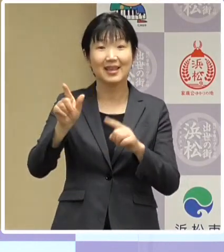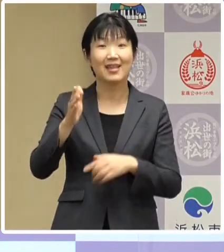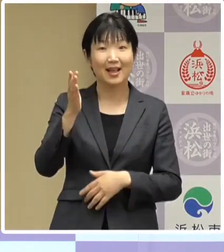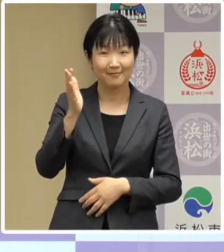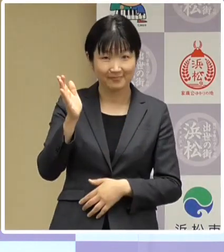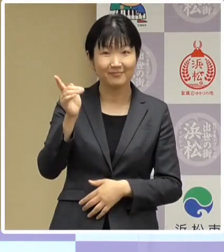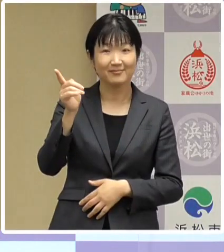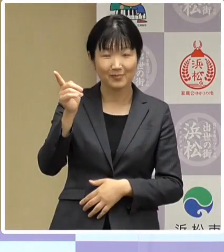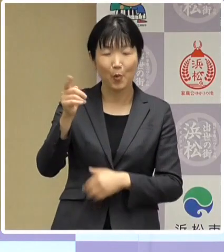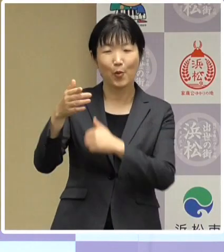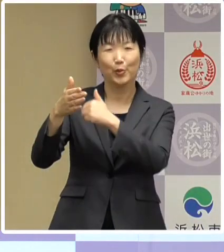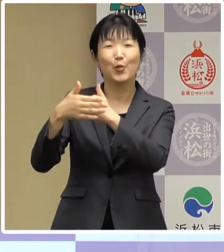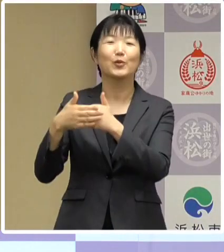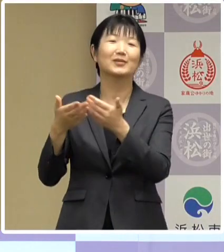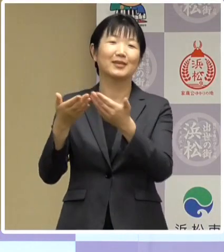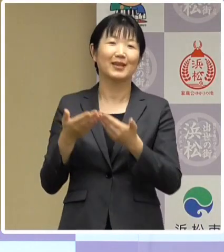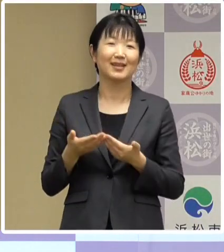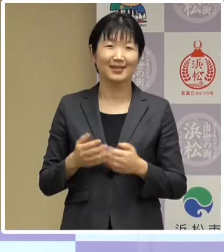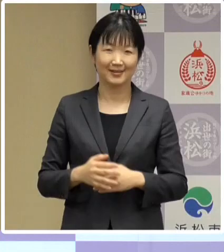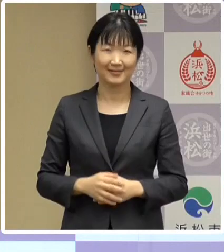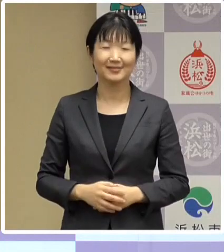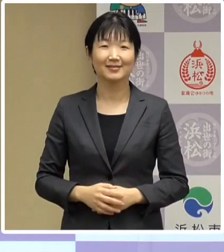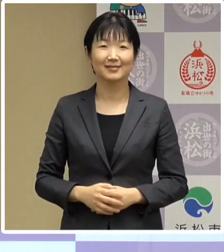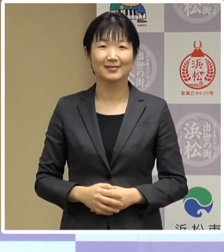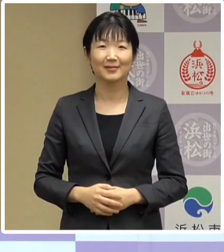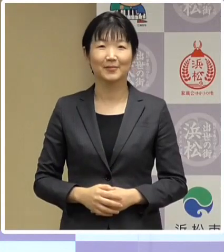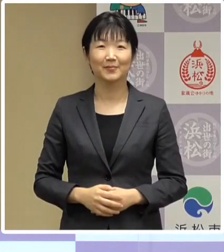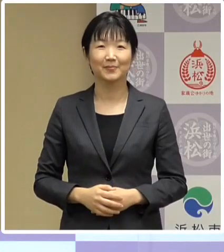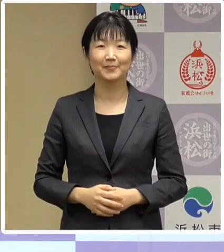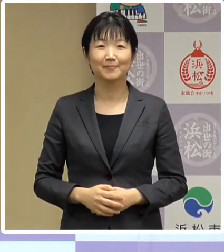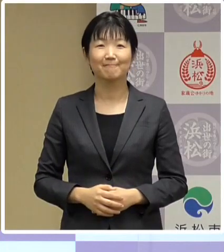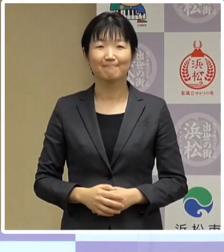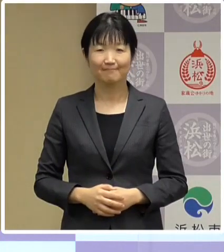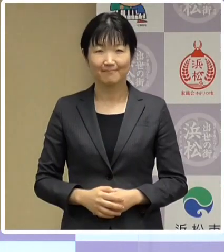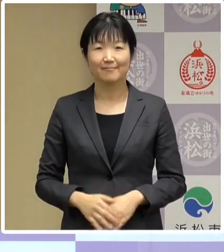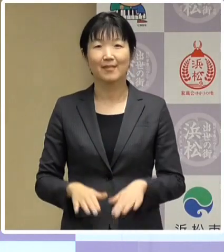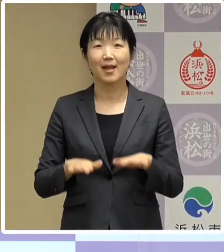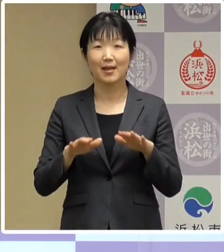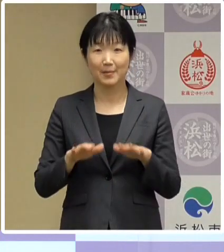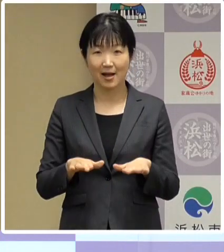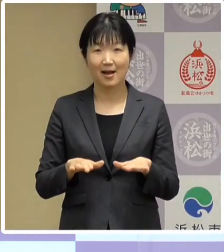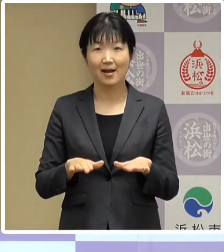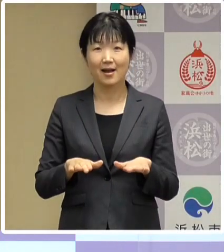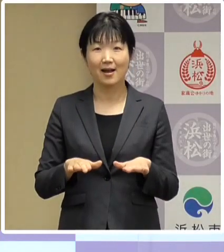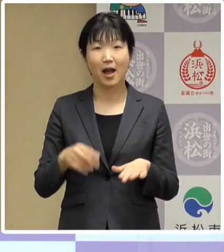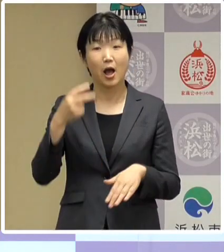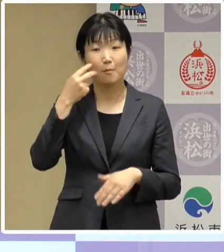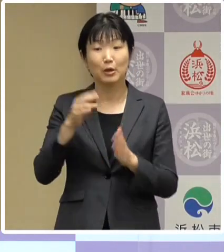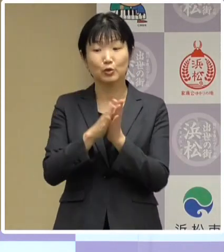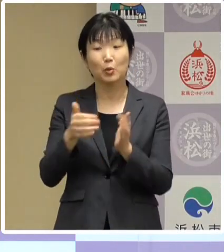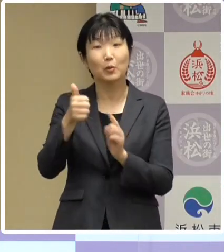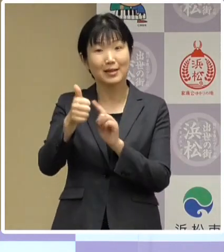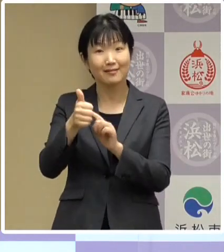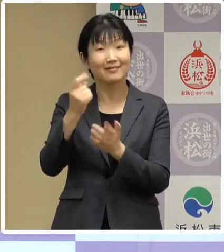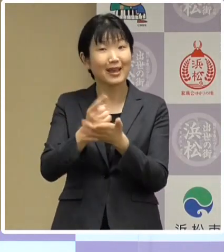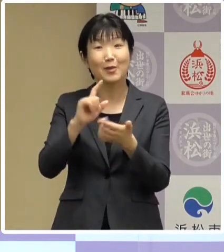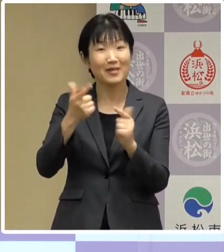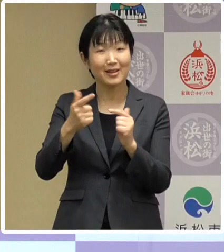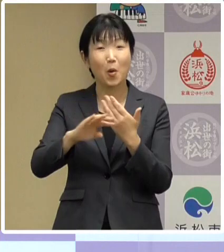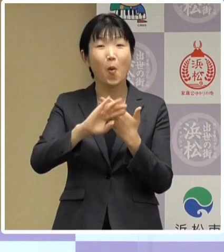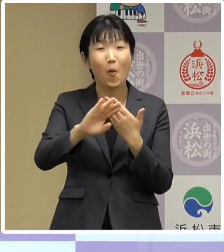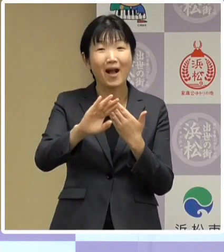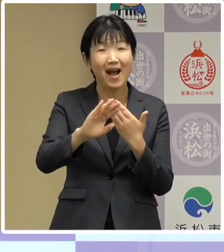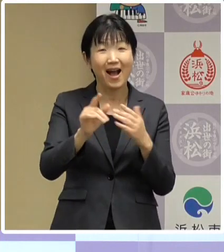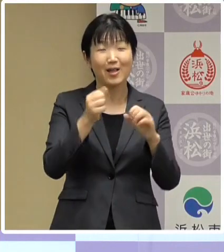ですね、大変ご協力をいただいておりまして、今松本潤さん以外のですね、出演者も、